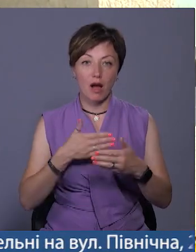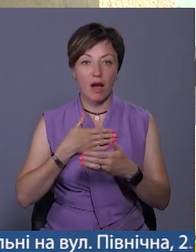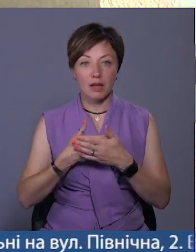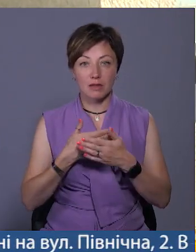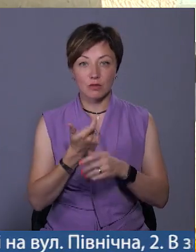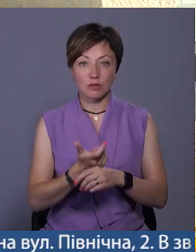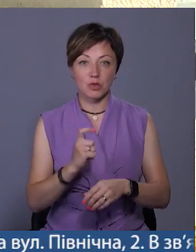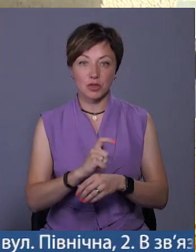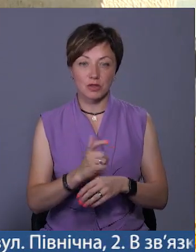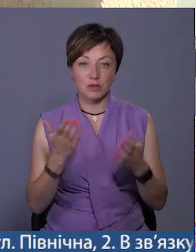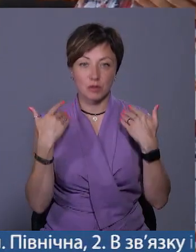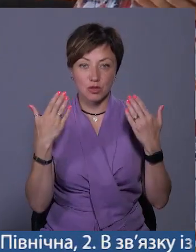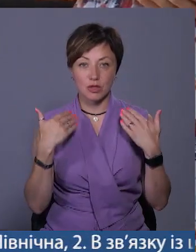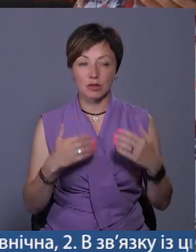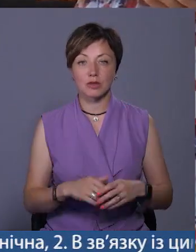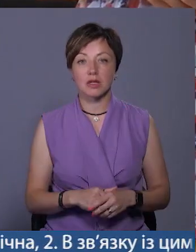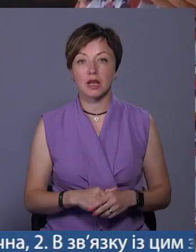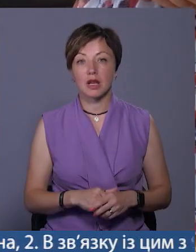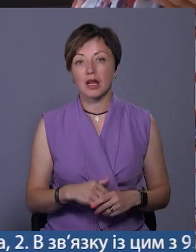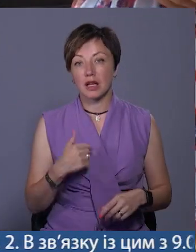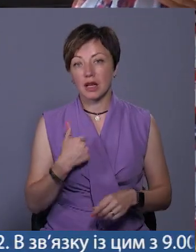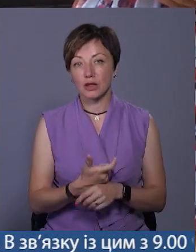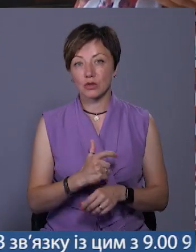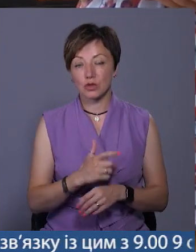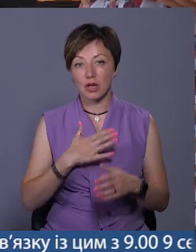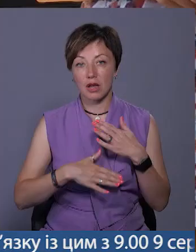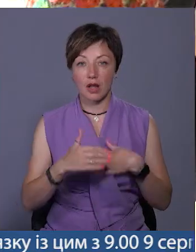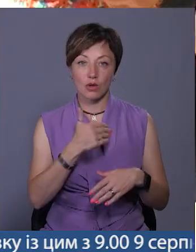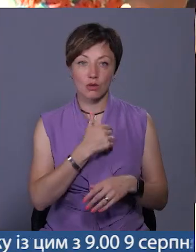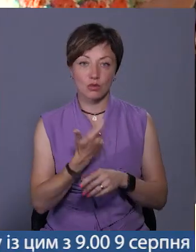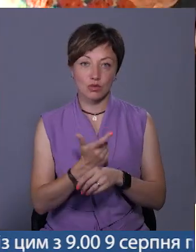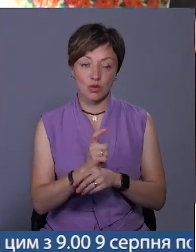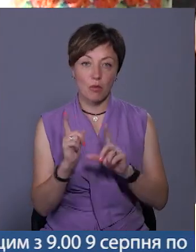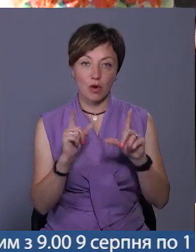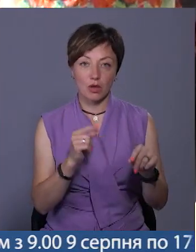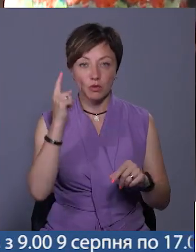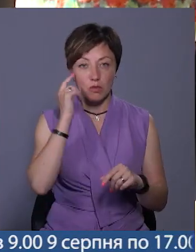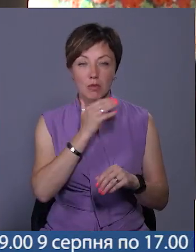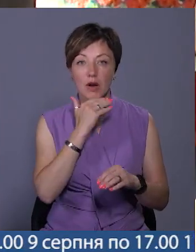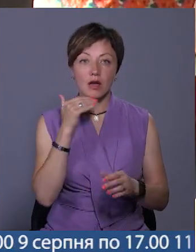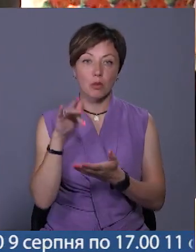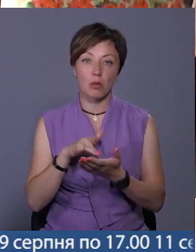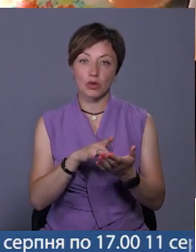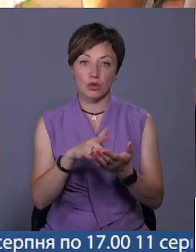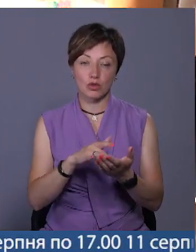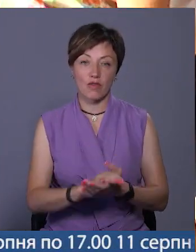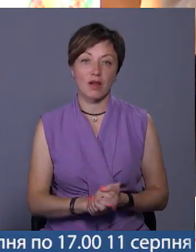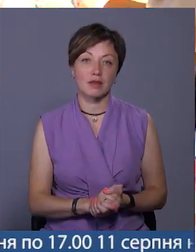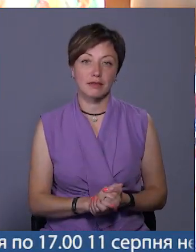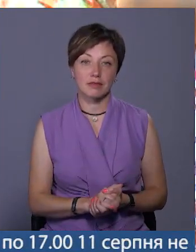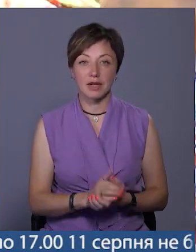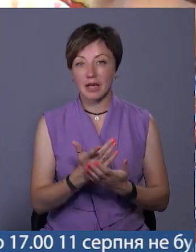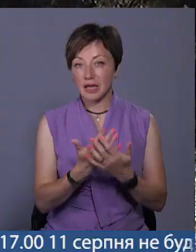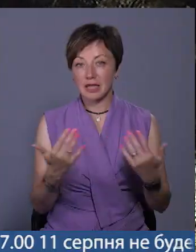більш відпочинок. Я дуже рада і дуже хочу поїхати. Думаю, ми там будемо багато подорожувати в